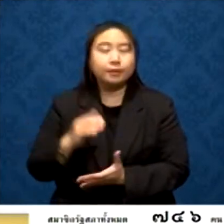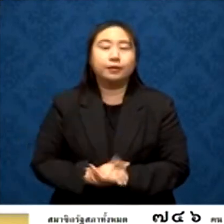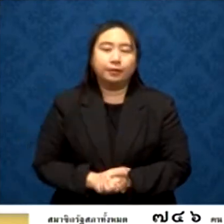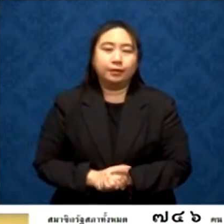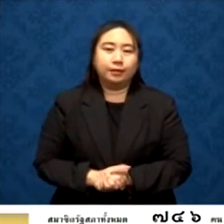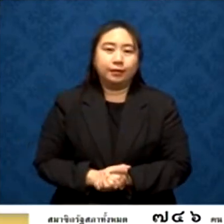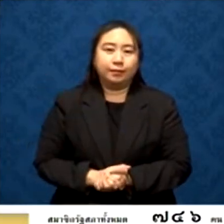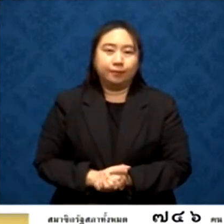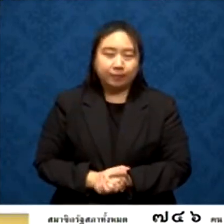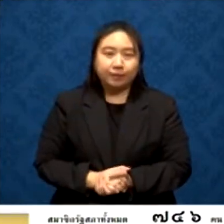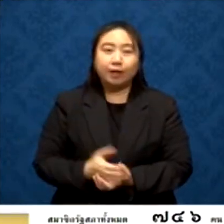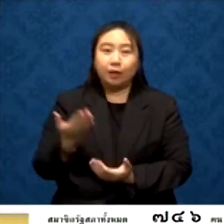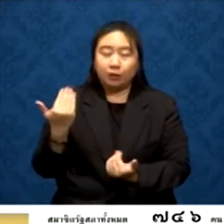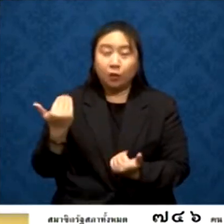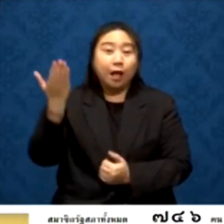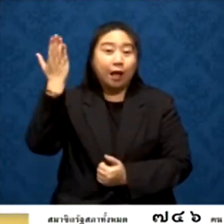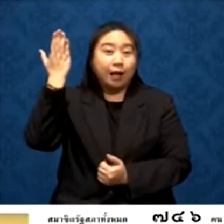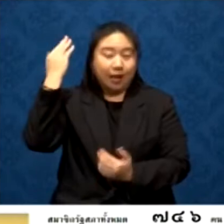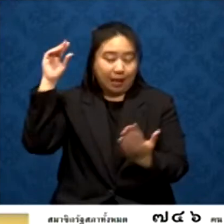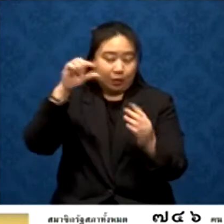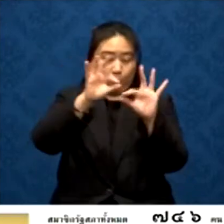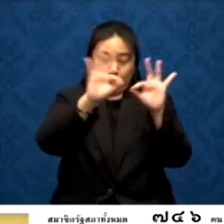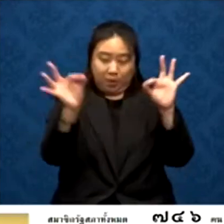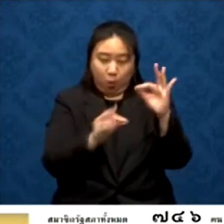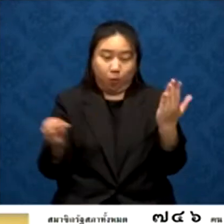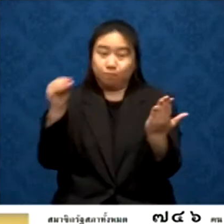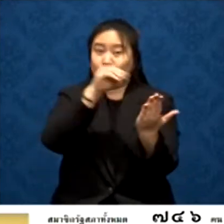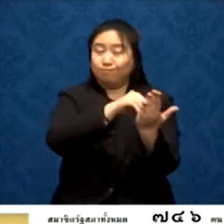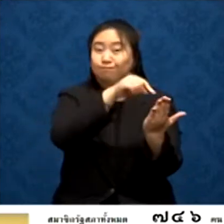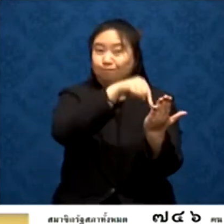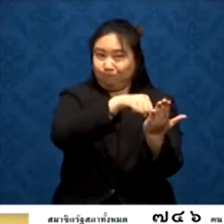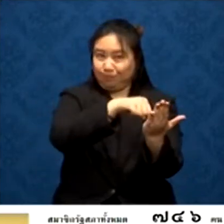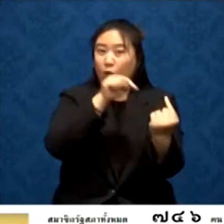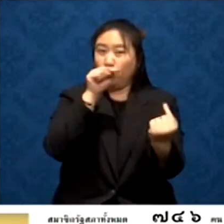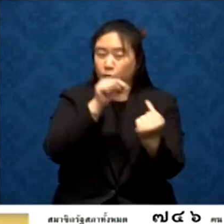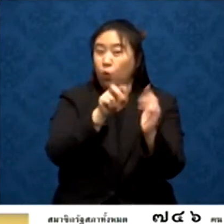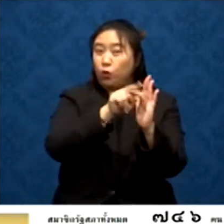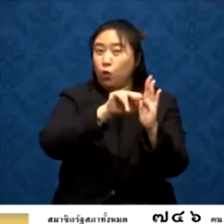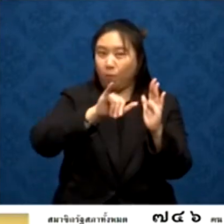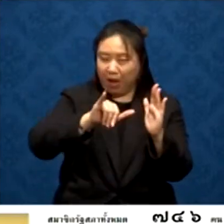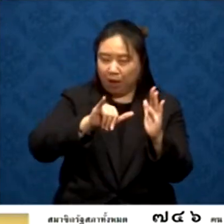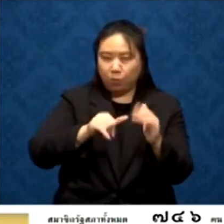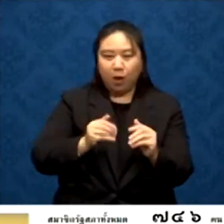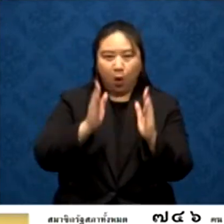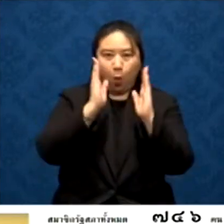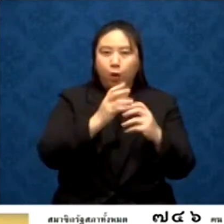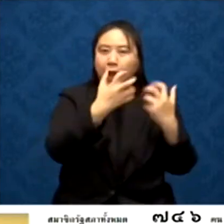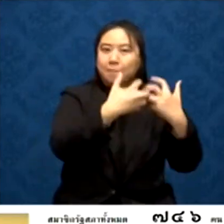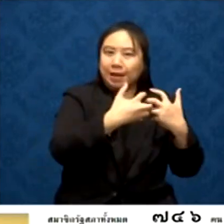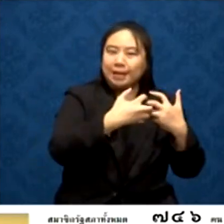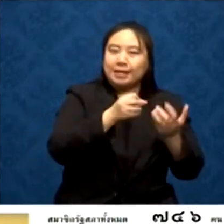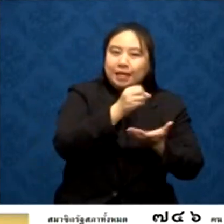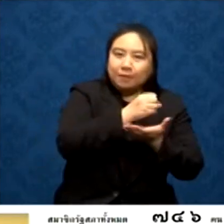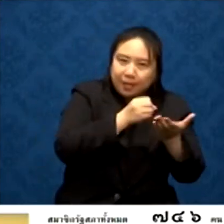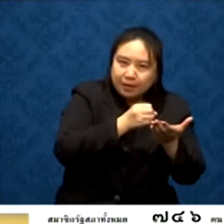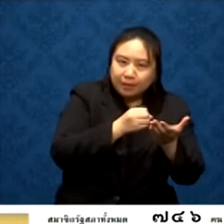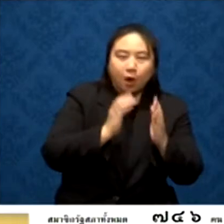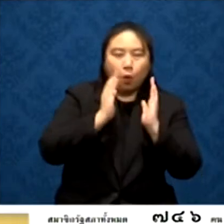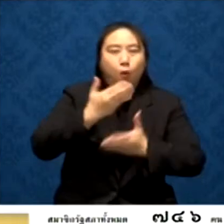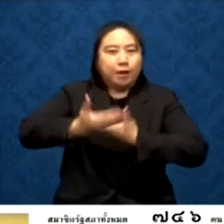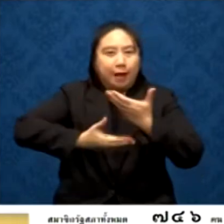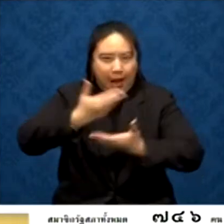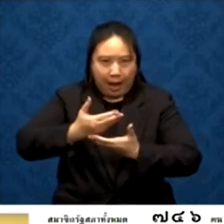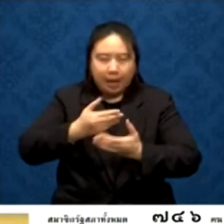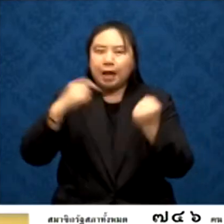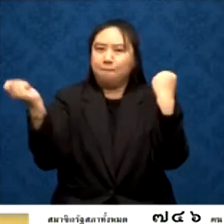ขียนลงไปในคำแถลงนโยบายว่าให้ผู้ผลิตผู้ค้าได้รับโทษทางกฎหมายปราบปราม